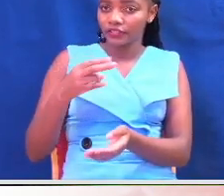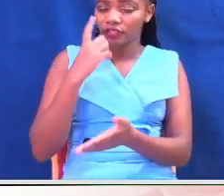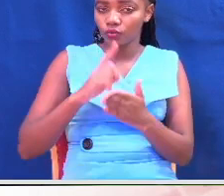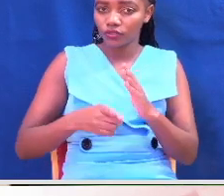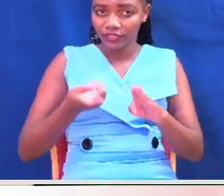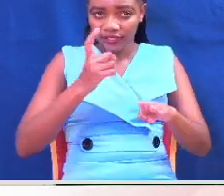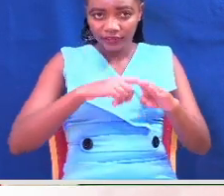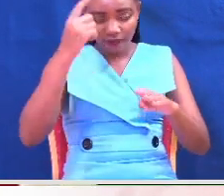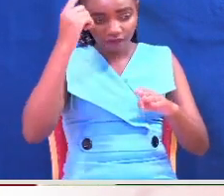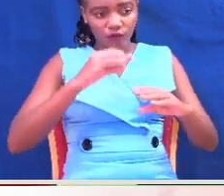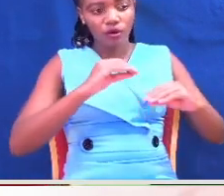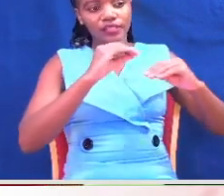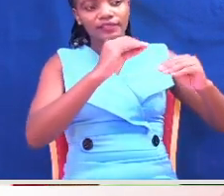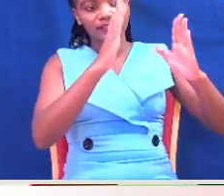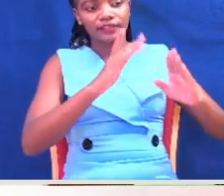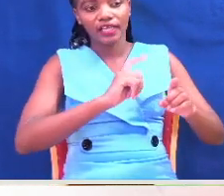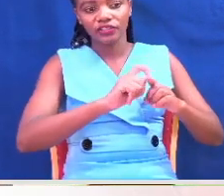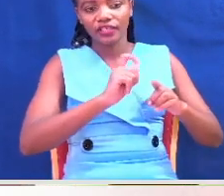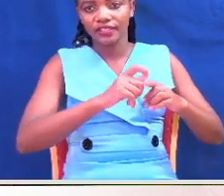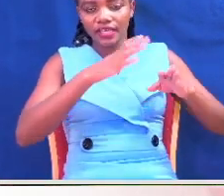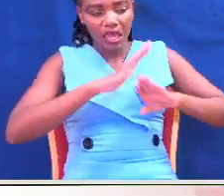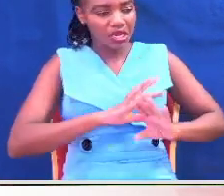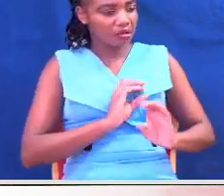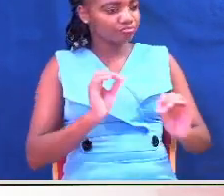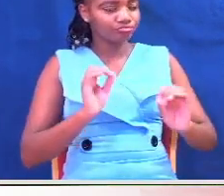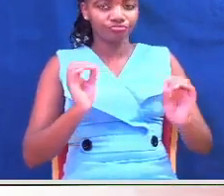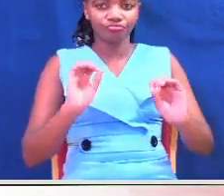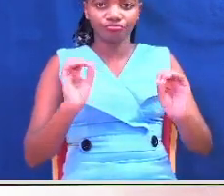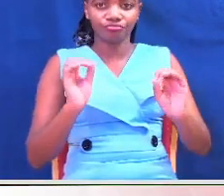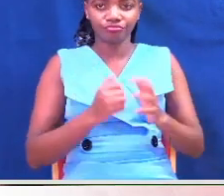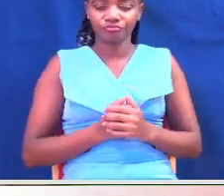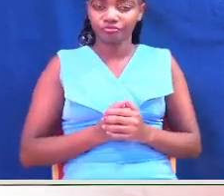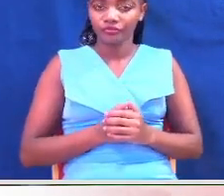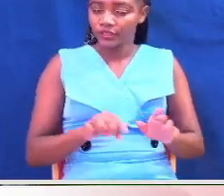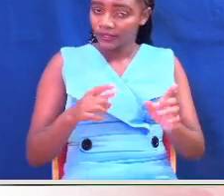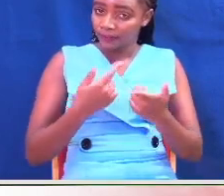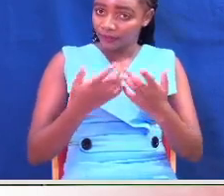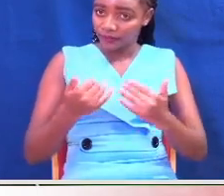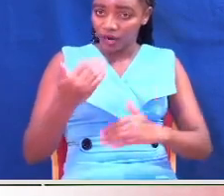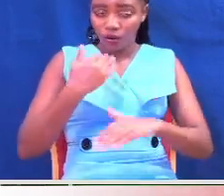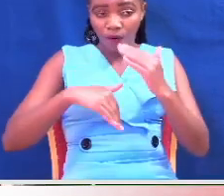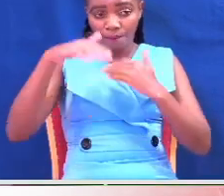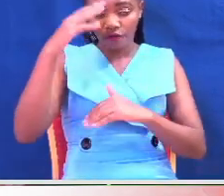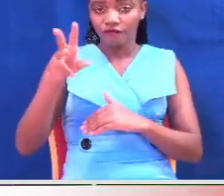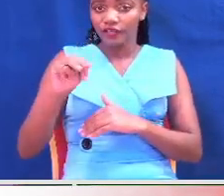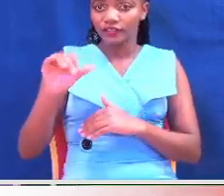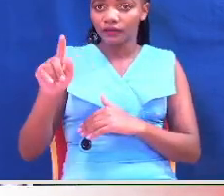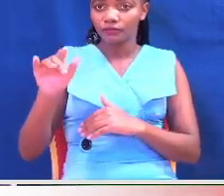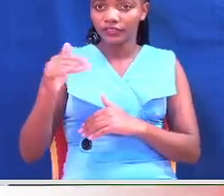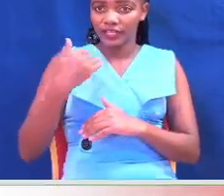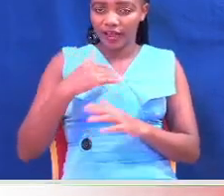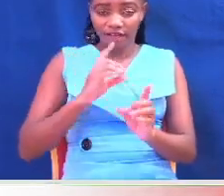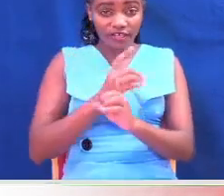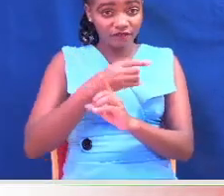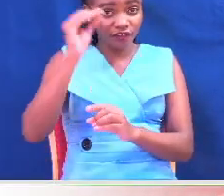teacher training is not enough for one to be compassionate with a teaching call. However, Professor Mwita has a different